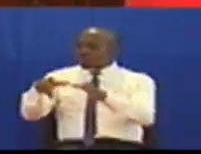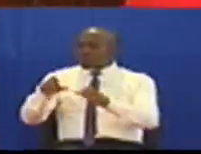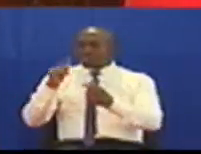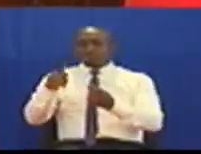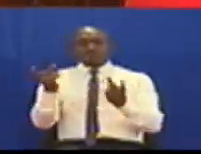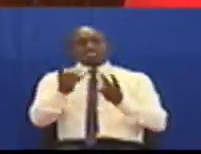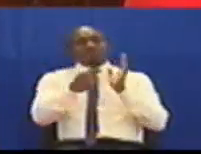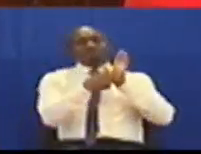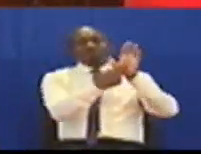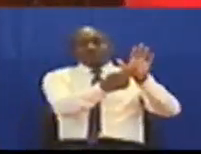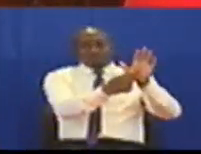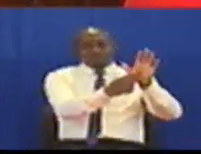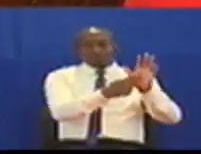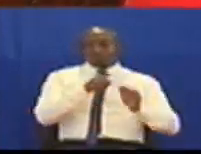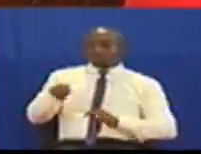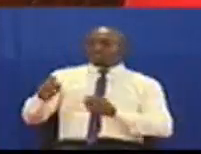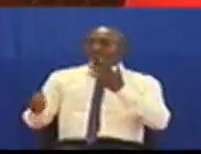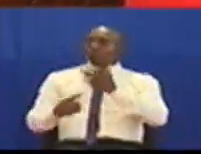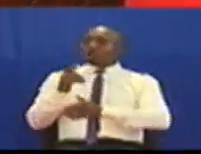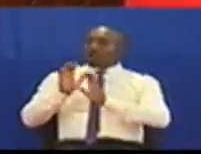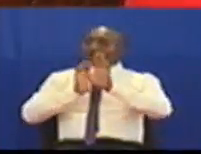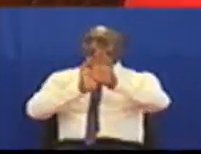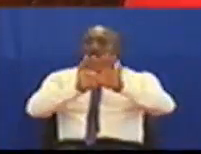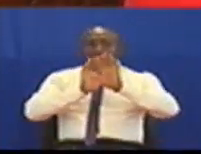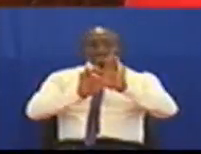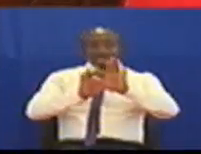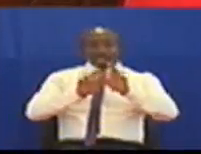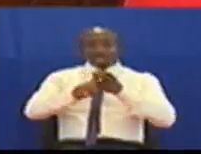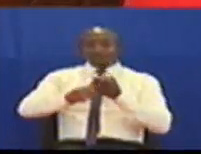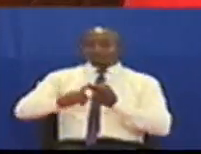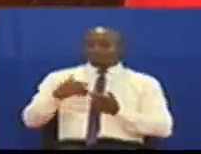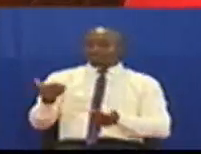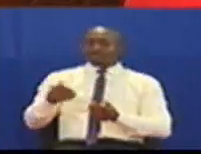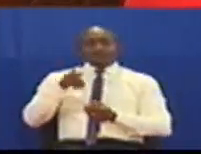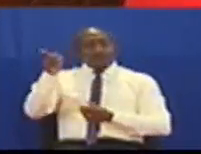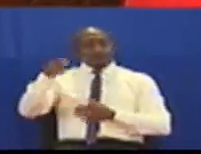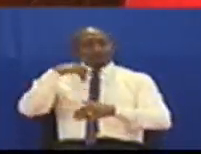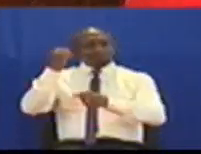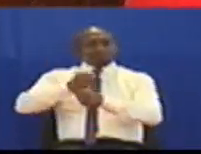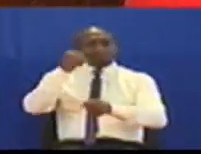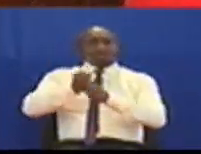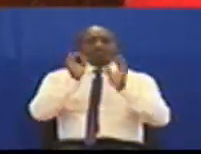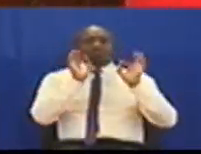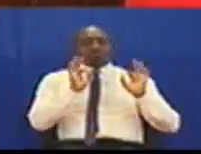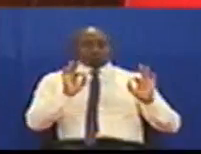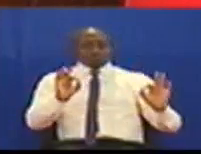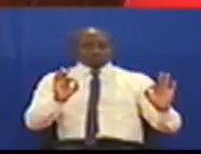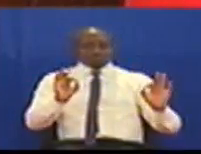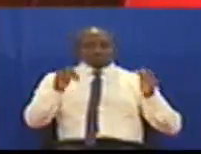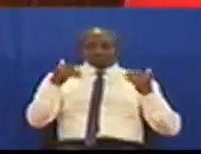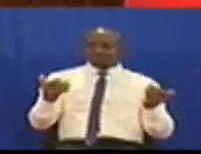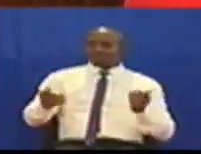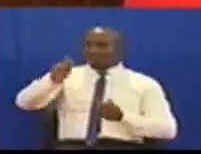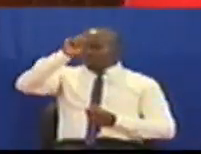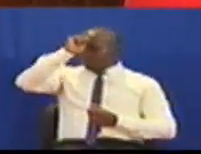model, ni kikundi ambacho kimetoka Mwanza katika eneo lake. Wamefanya kazi nzuri sana. Kwa hiyo mheshimiwa